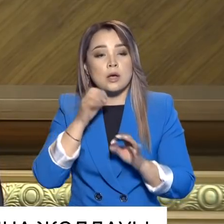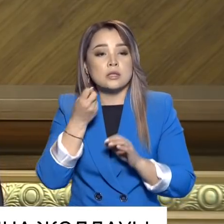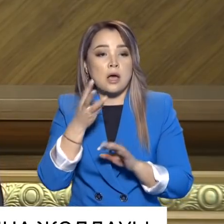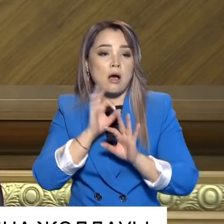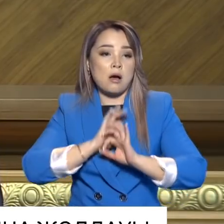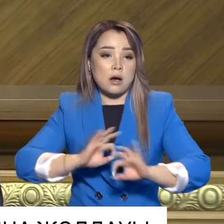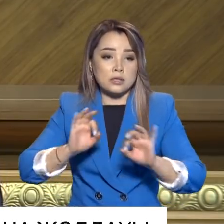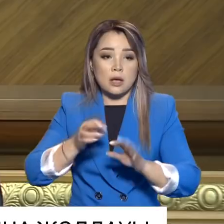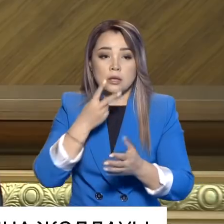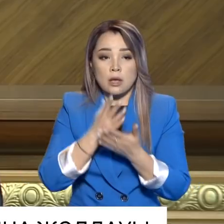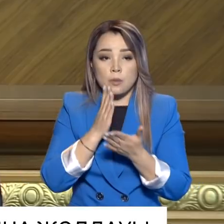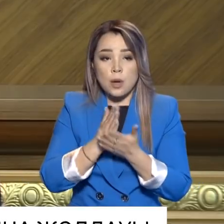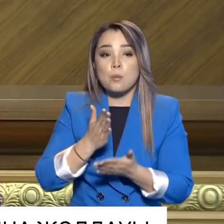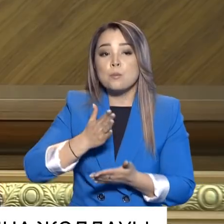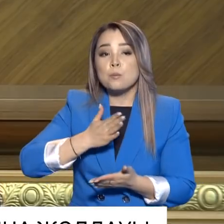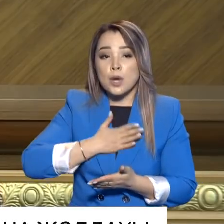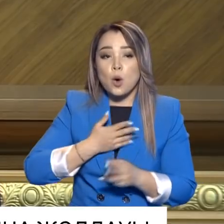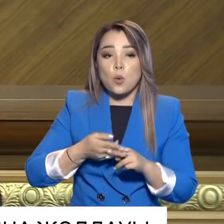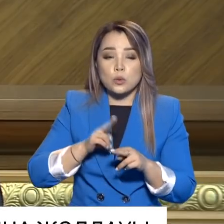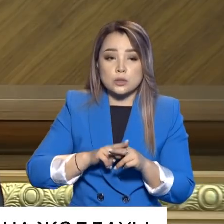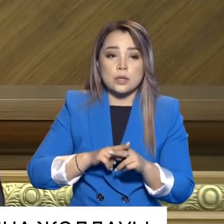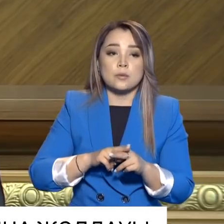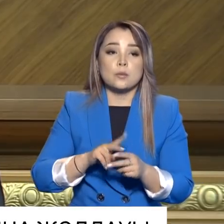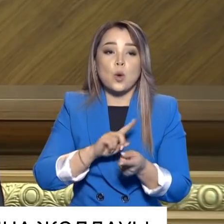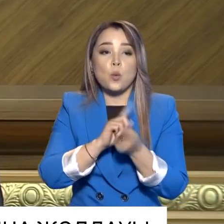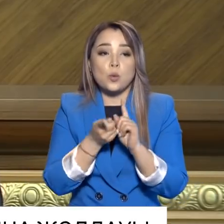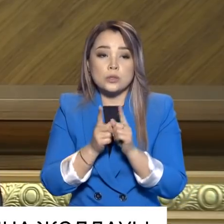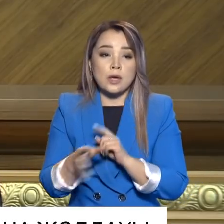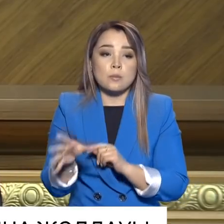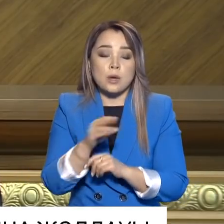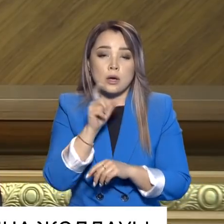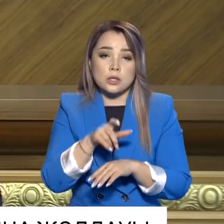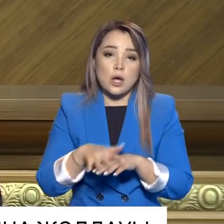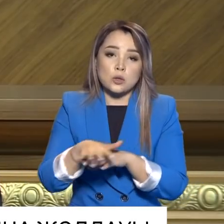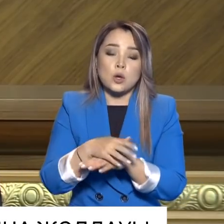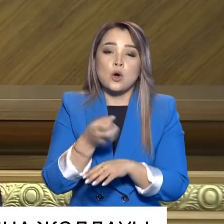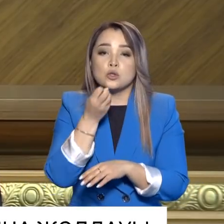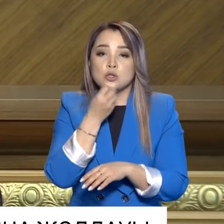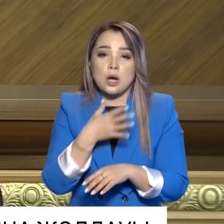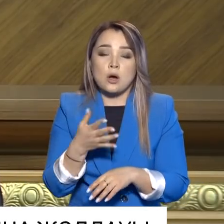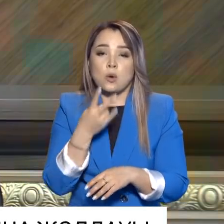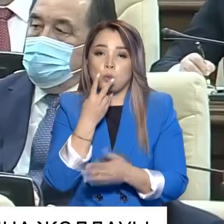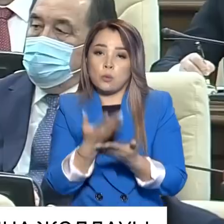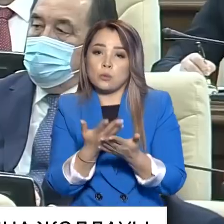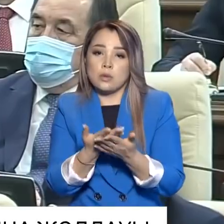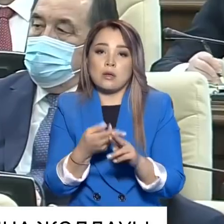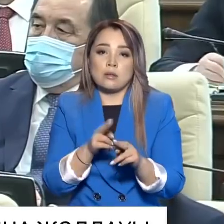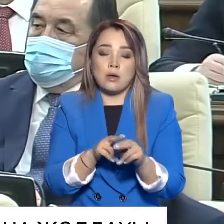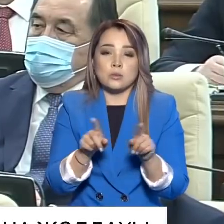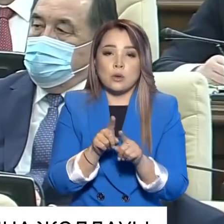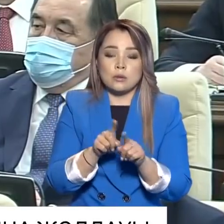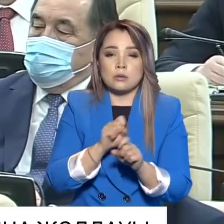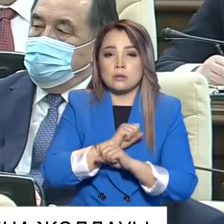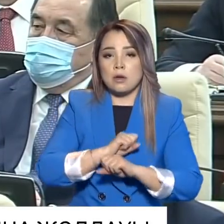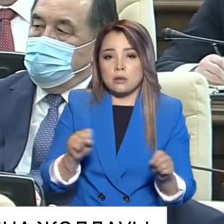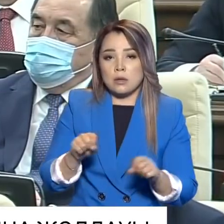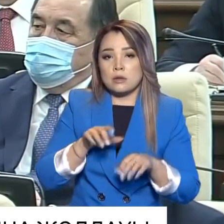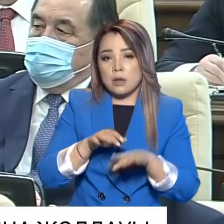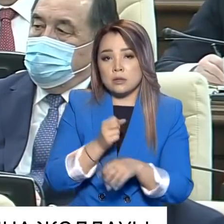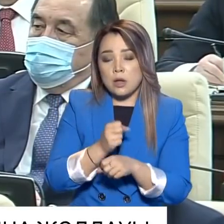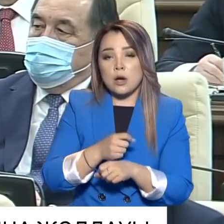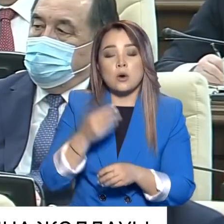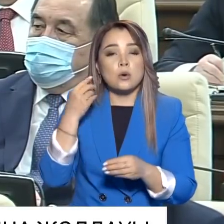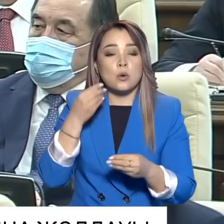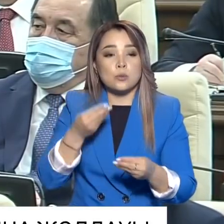айттым. Біз бұл өзгерістерді жұртқа жақсы көріну үшін жасамаймыз. Құлаққа жағымды, бірақ